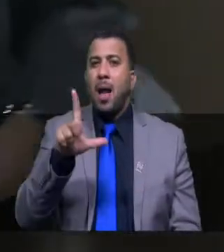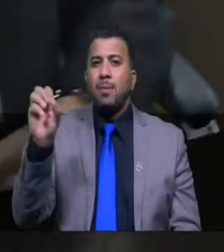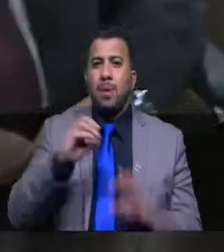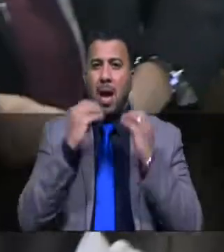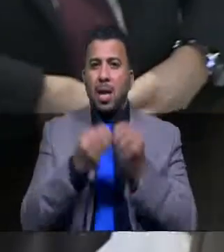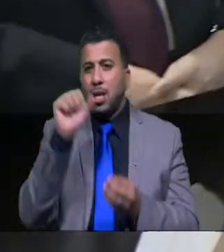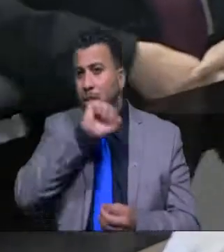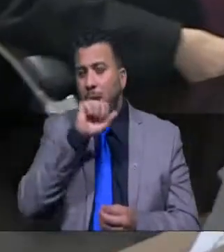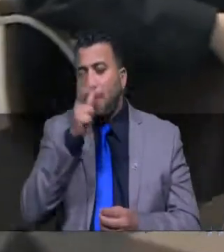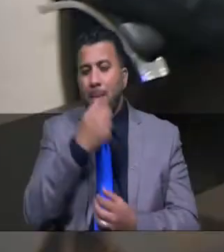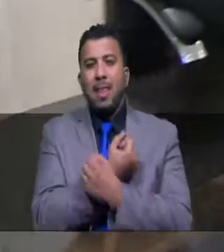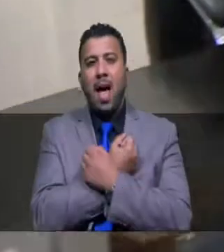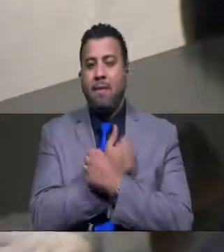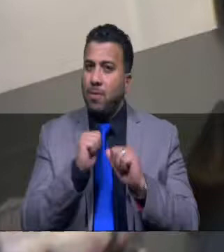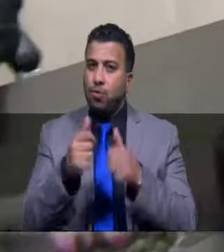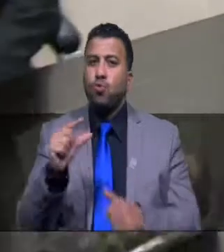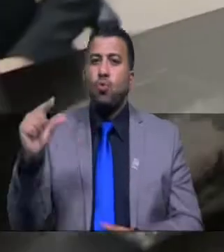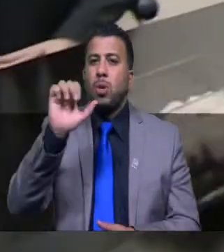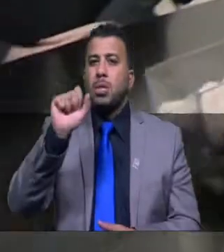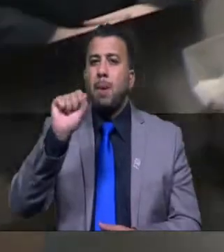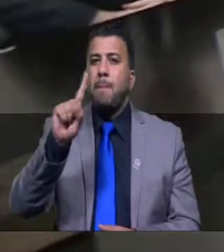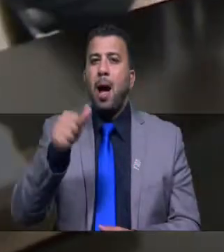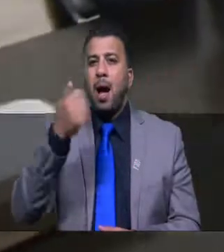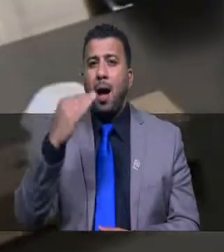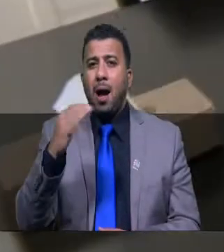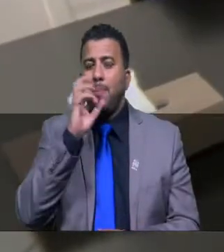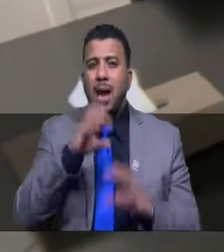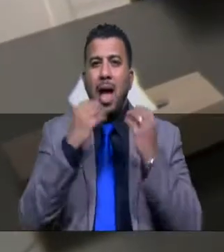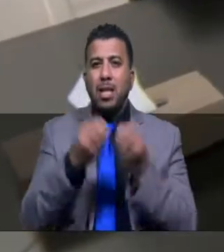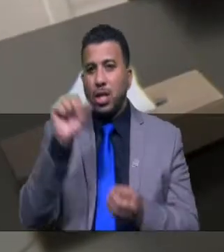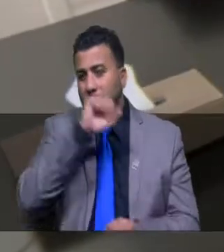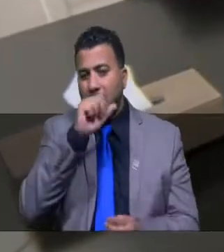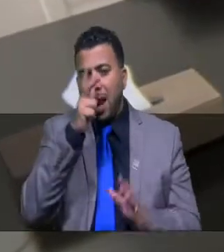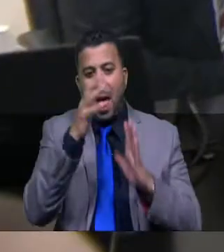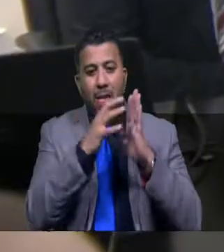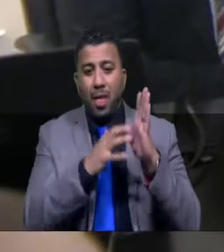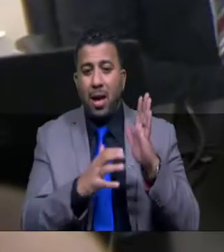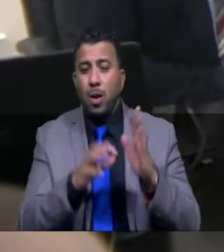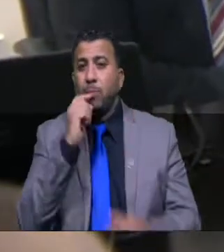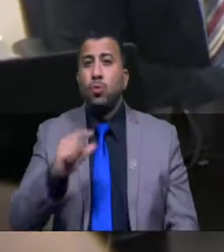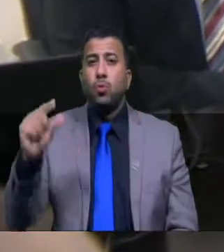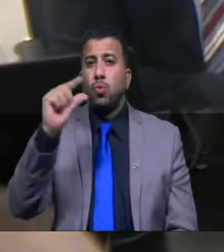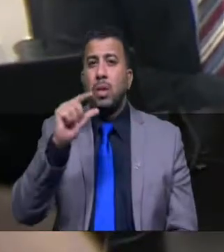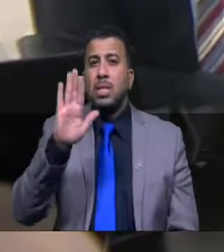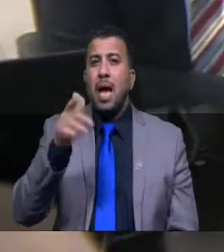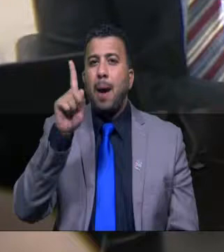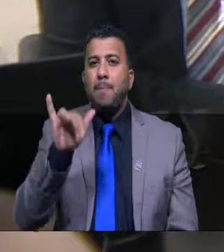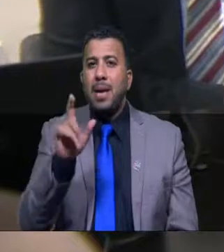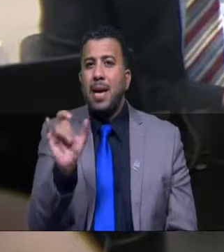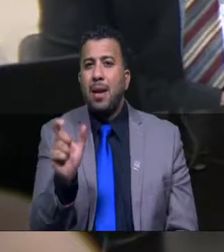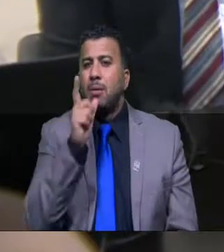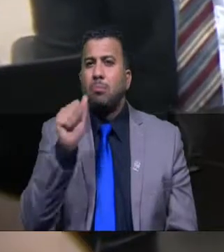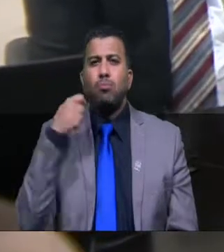هيئة الشارقة للمتاحف، والدكتور صباح جاسم مدير هيئة الشارقة للأثار، والدكتورة سابين